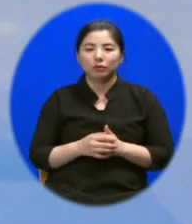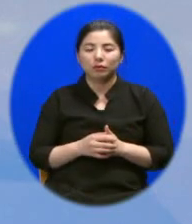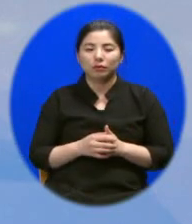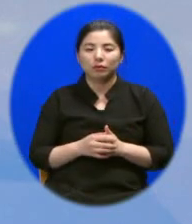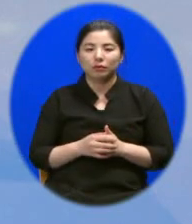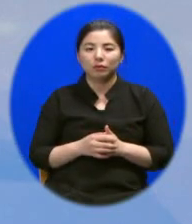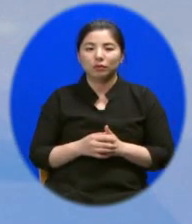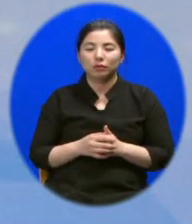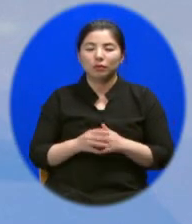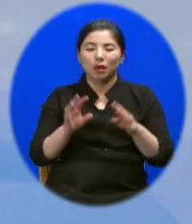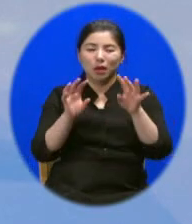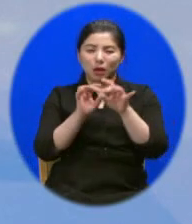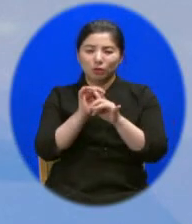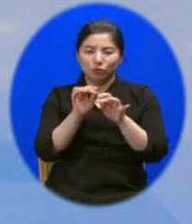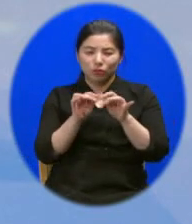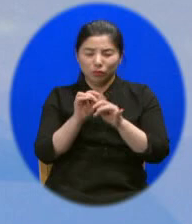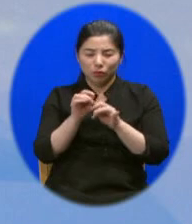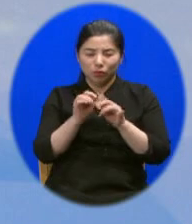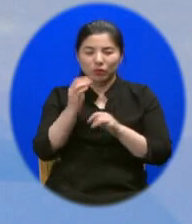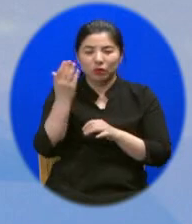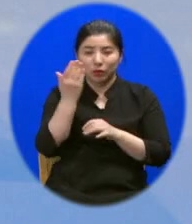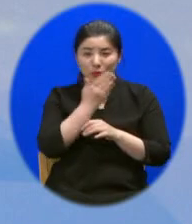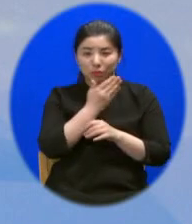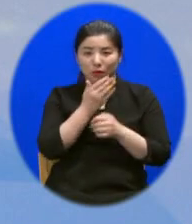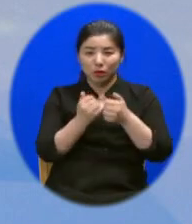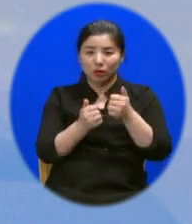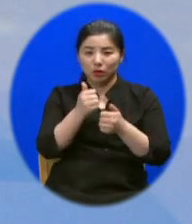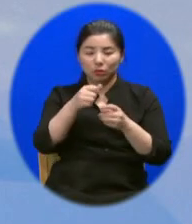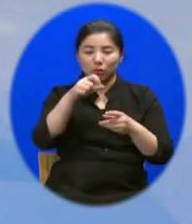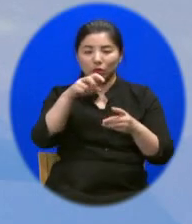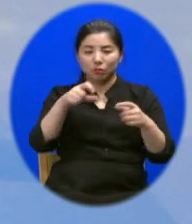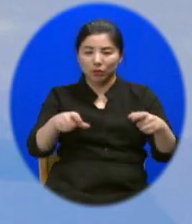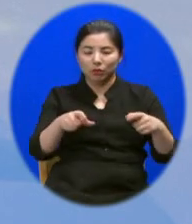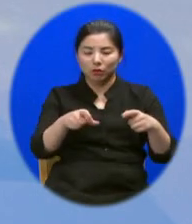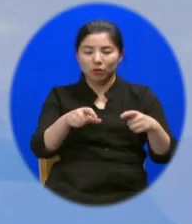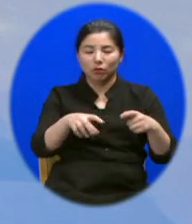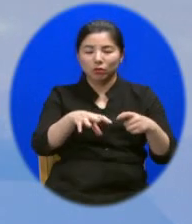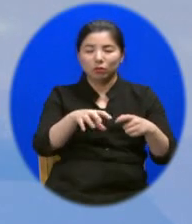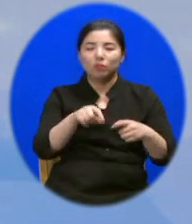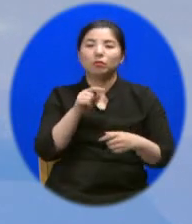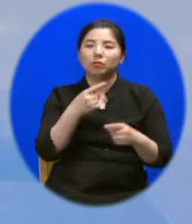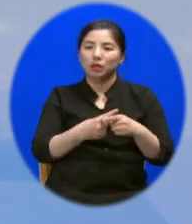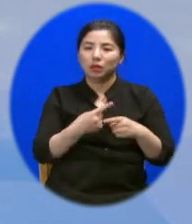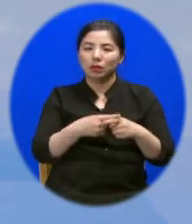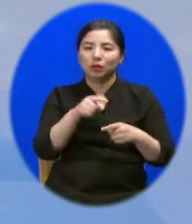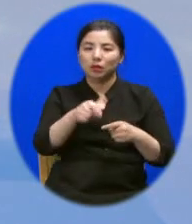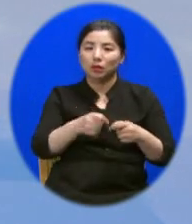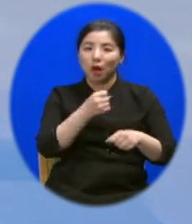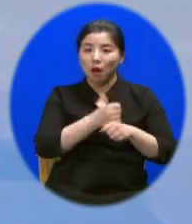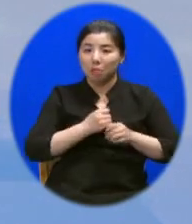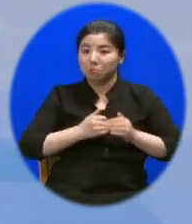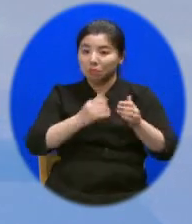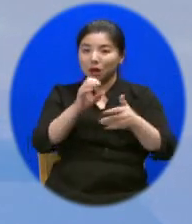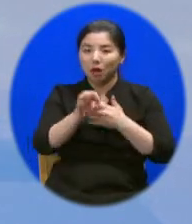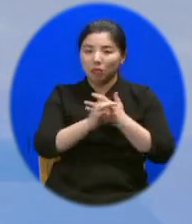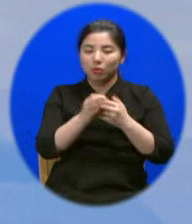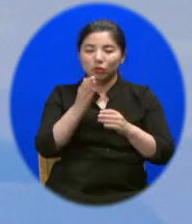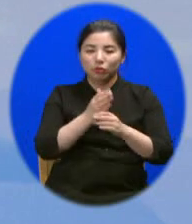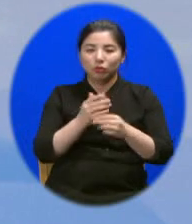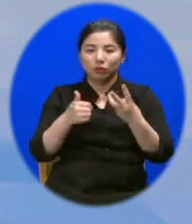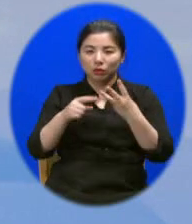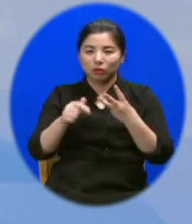어 미세먼지 클린 시범 지역의 경우도 마찬가지입니다 시범 지역에 설치 시 11시 될 경우에는 중 3분을